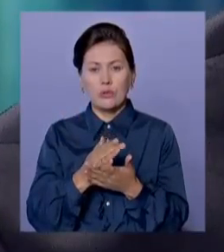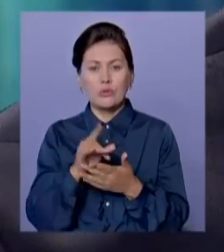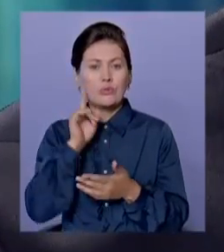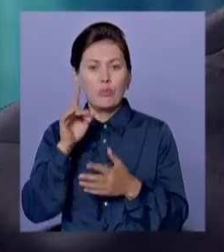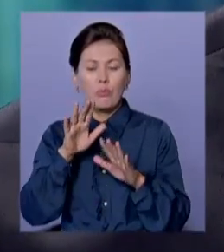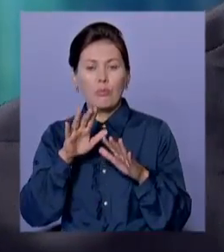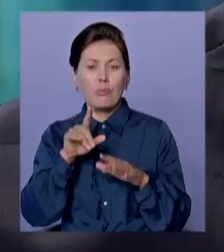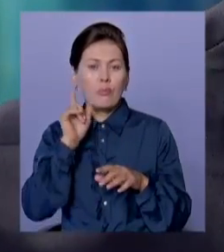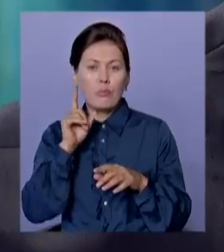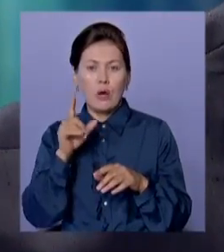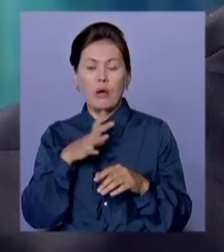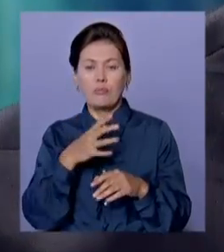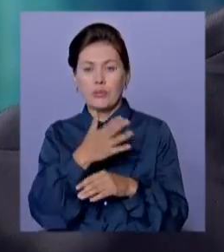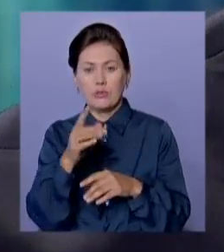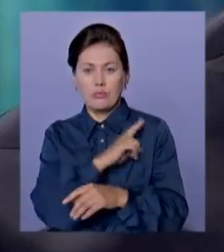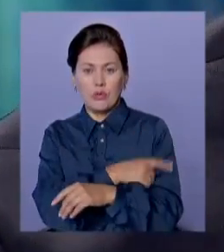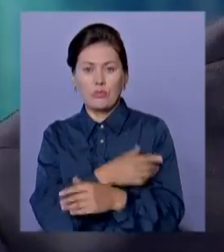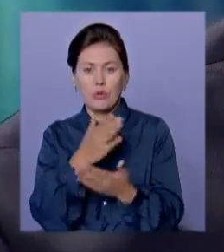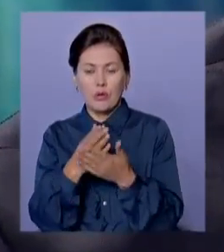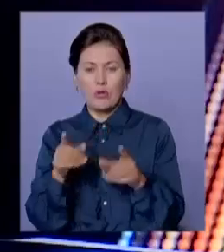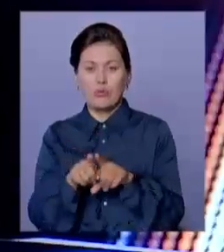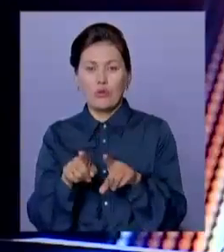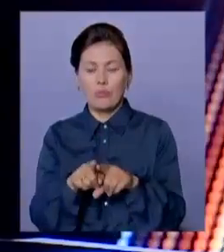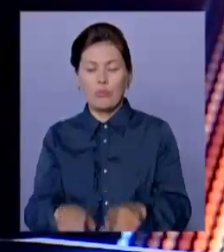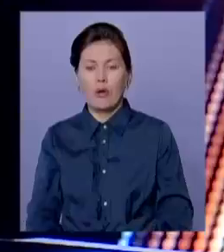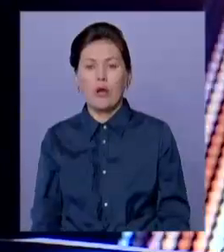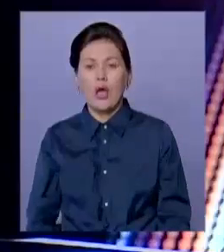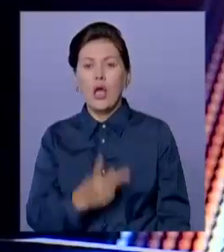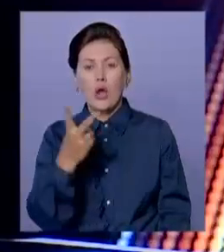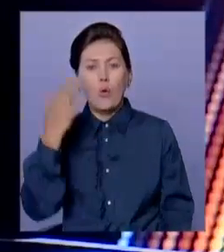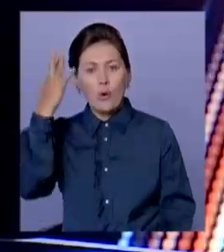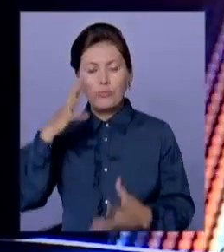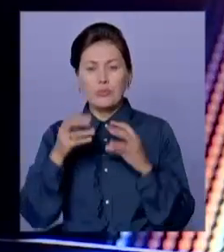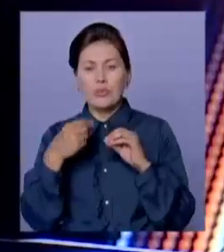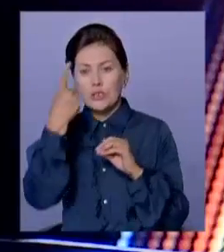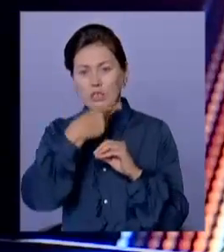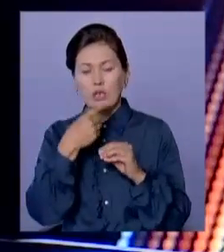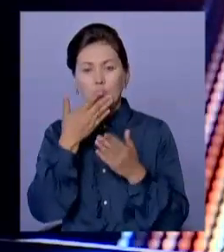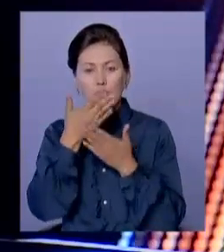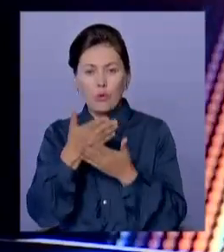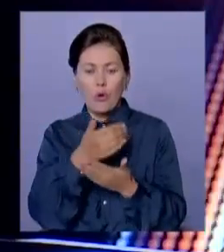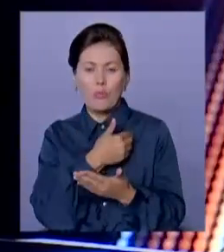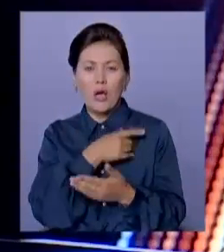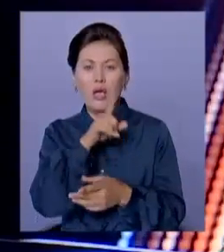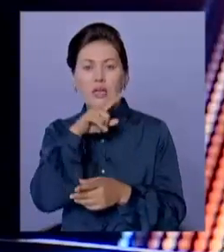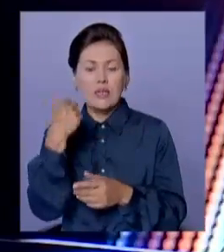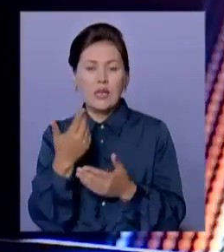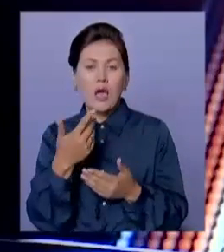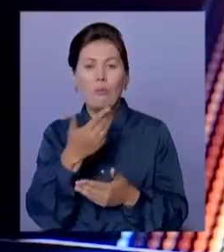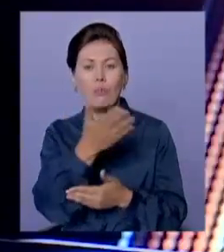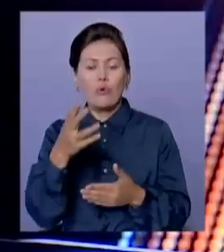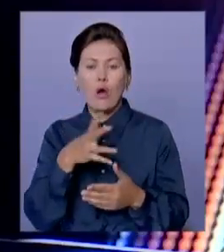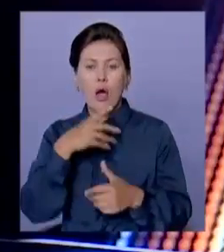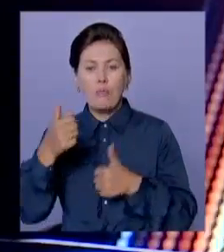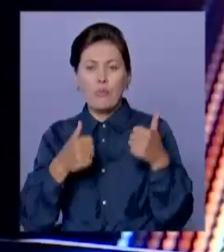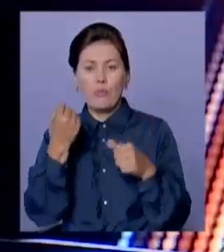балалар, бізден мықты жас балалар бар екен деп. Енді мен сіз екеуіңіздің ойларыңыз жеке сұрасам деп отырмын, Дәурен. Мәселен, Ресейді алайық, осы чемпионат ұтқан. Ресей